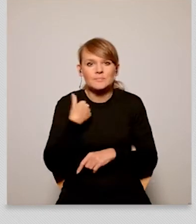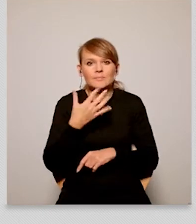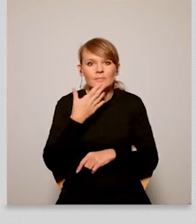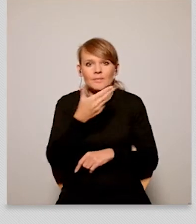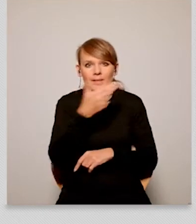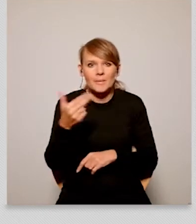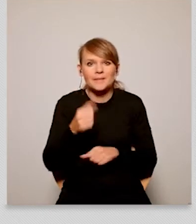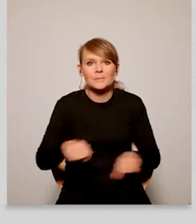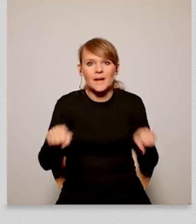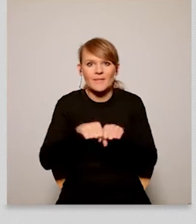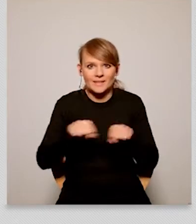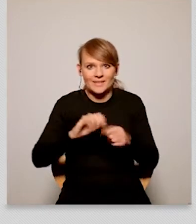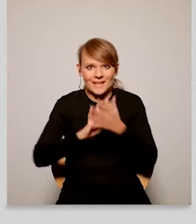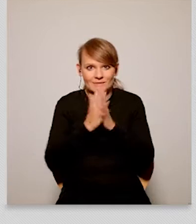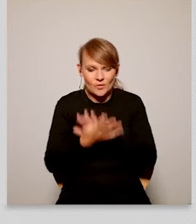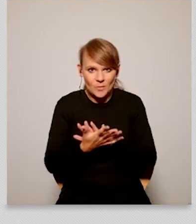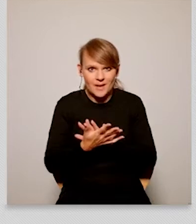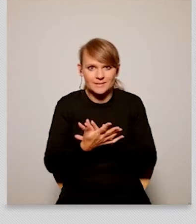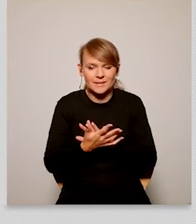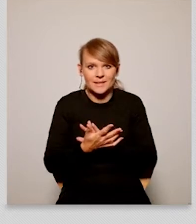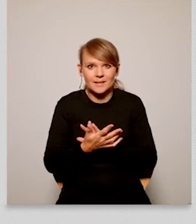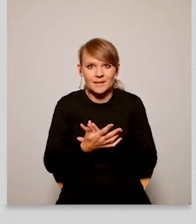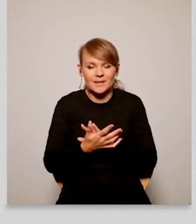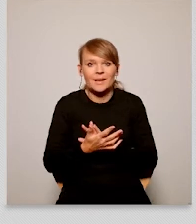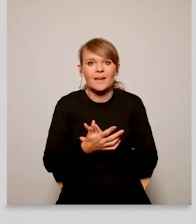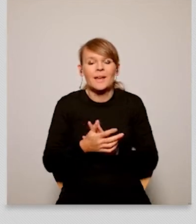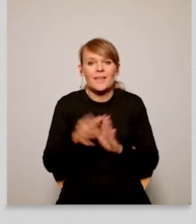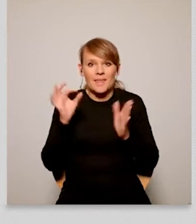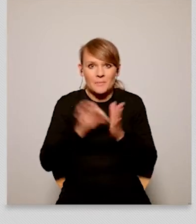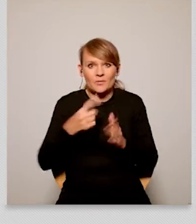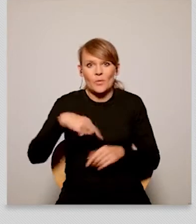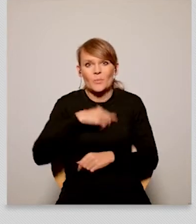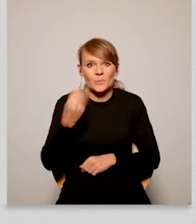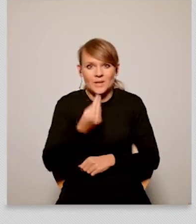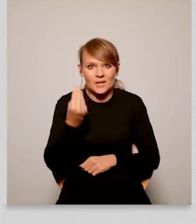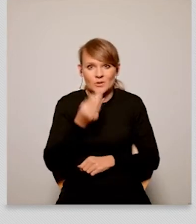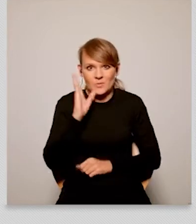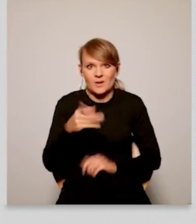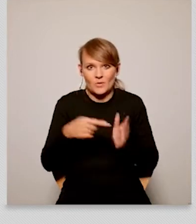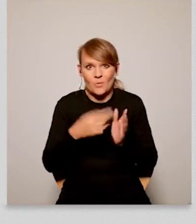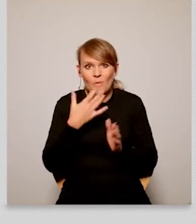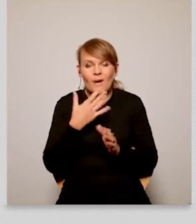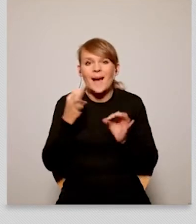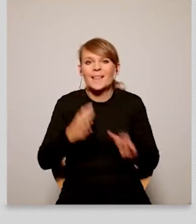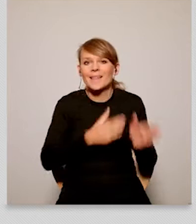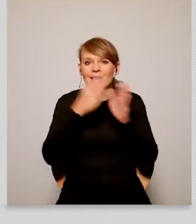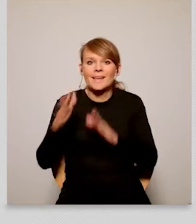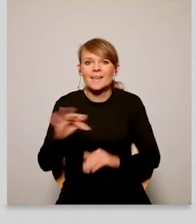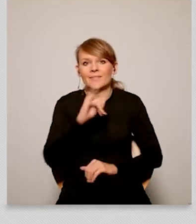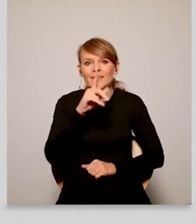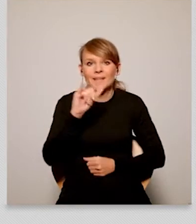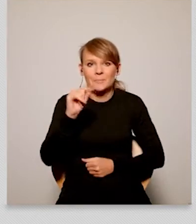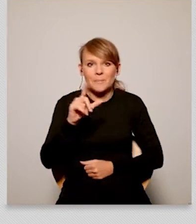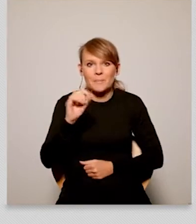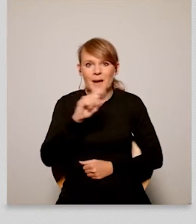transformacją. my na pewno jeszcze do tych wątków wrócimy. Natomiast ja chciałbym teraz oddać głos Filipowi Pazderskiemu Instytutu Spraw